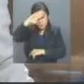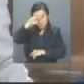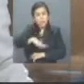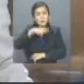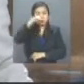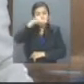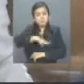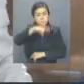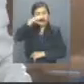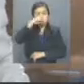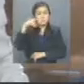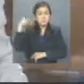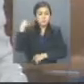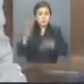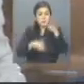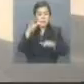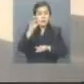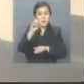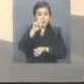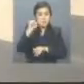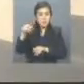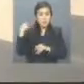ากกว่าร้อยละ50ค่ะ